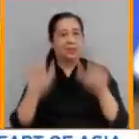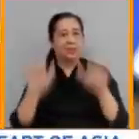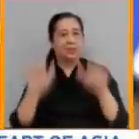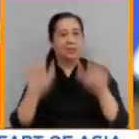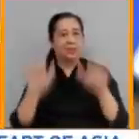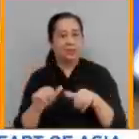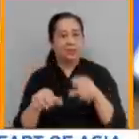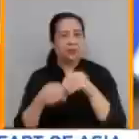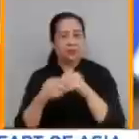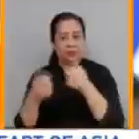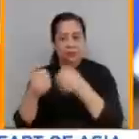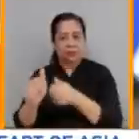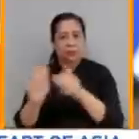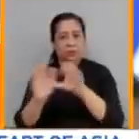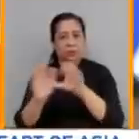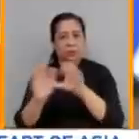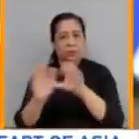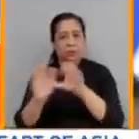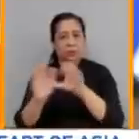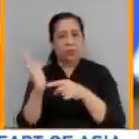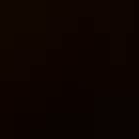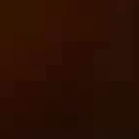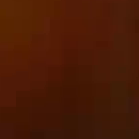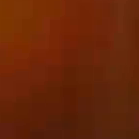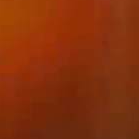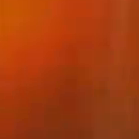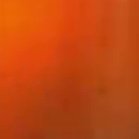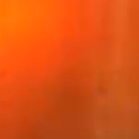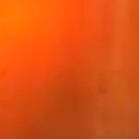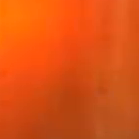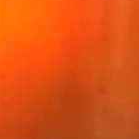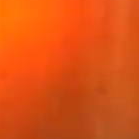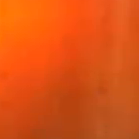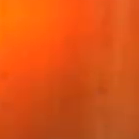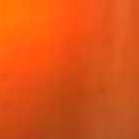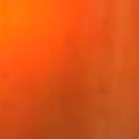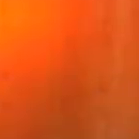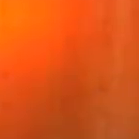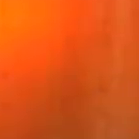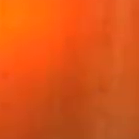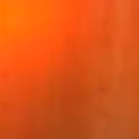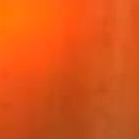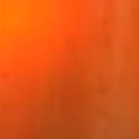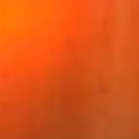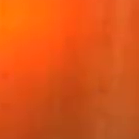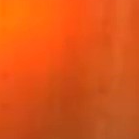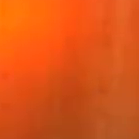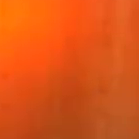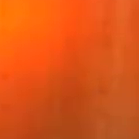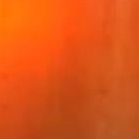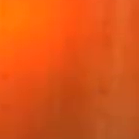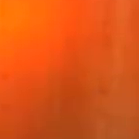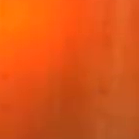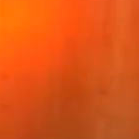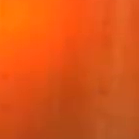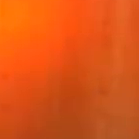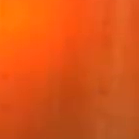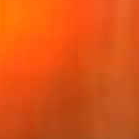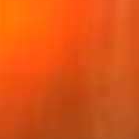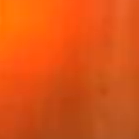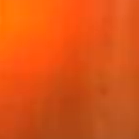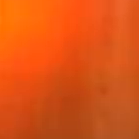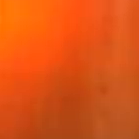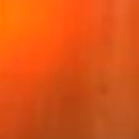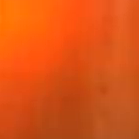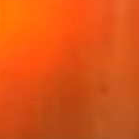Constitution, eh wala talagang nangyari. Kapuso, mauna ka sa mga balita. Panoorin ang unang balita sa Unang Hirit at